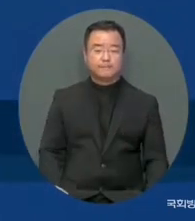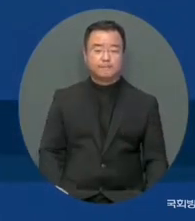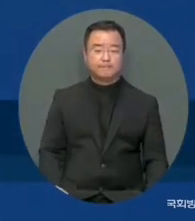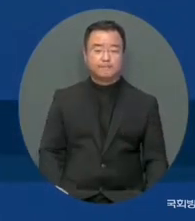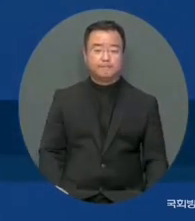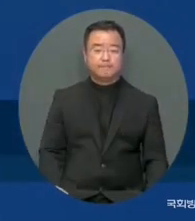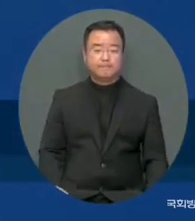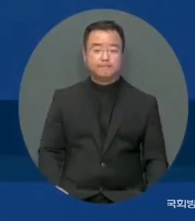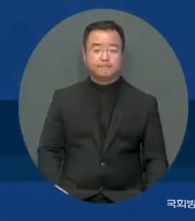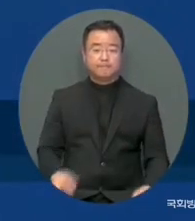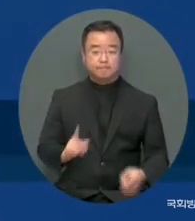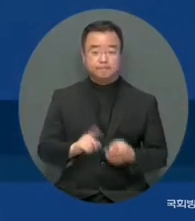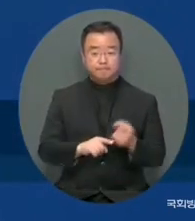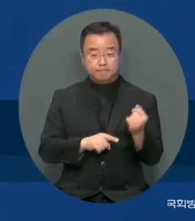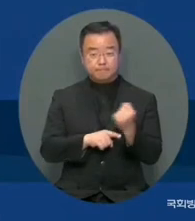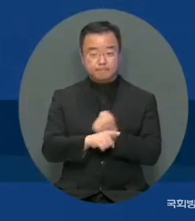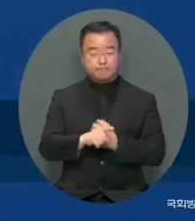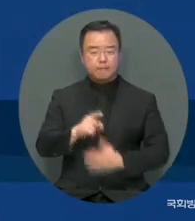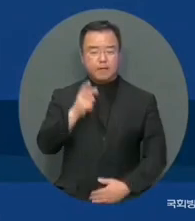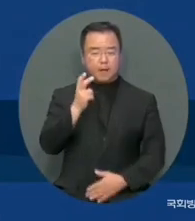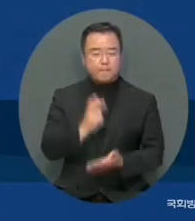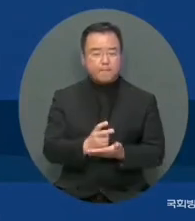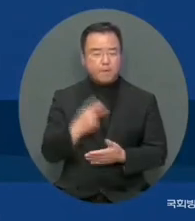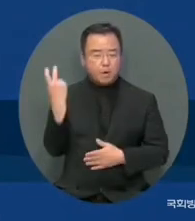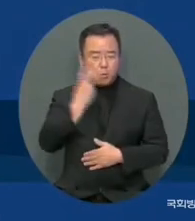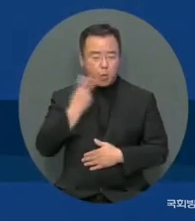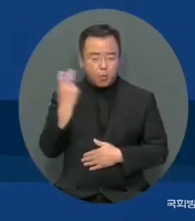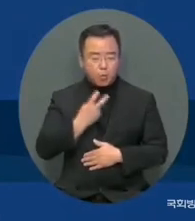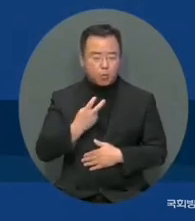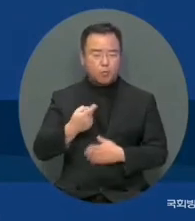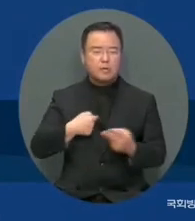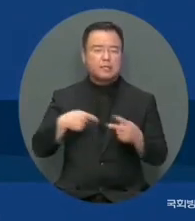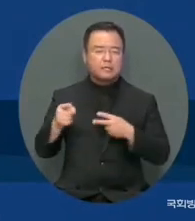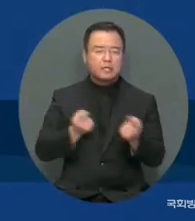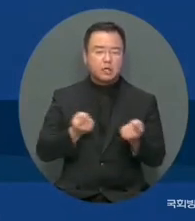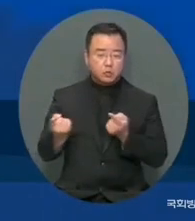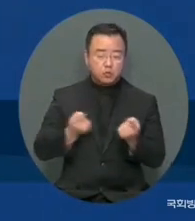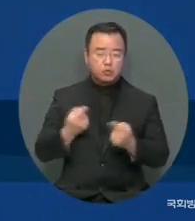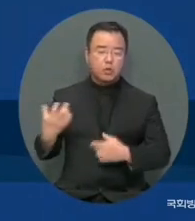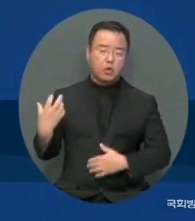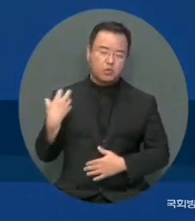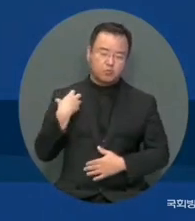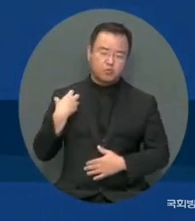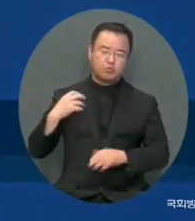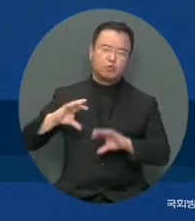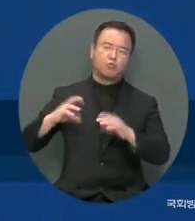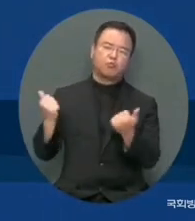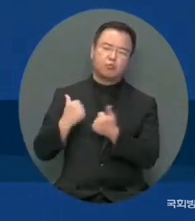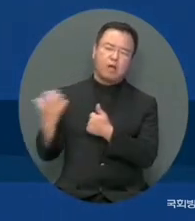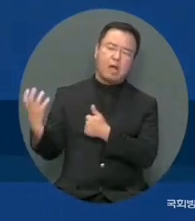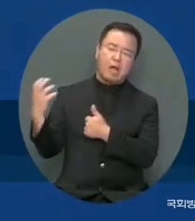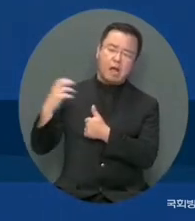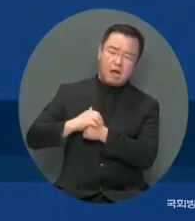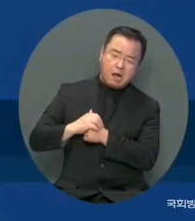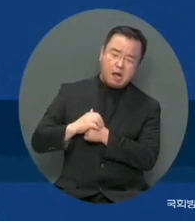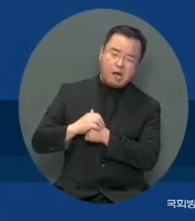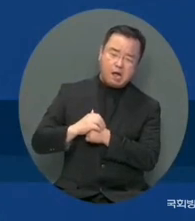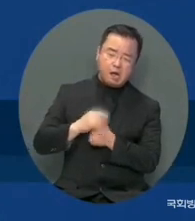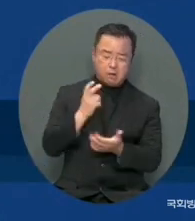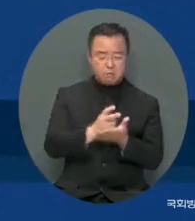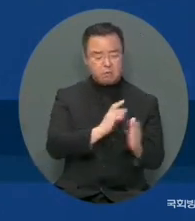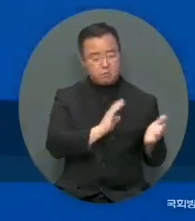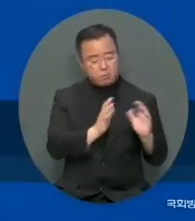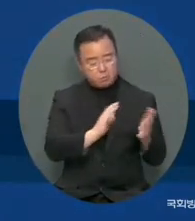따라 법안 검토와 이해 조정의 부담이 전부 국회로 넘어오면서 법안 논의